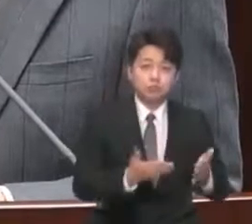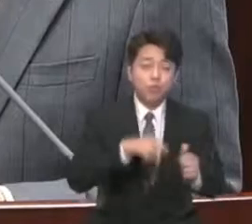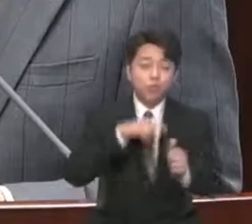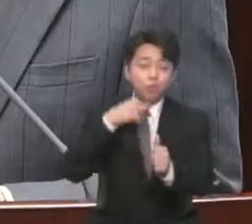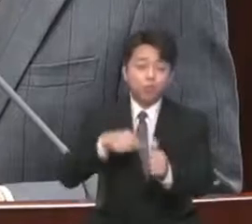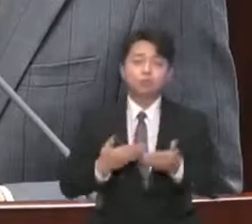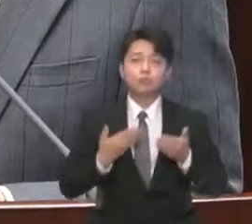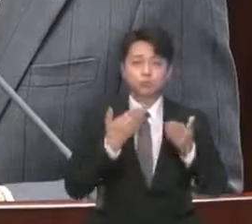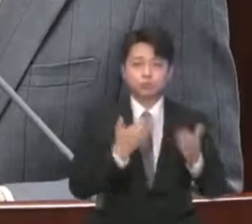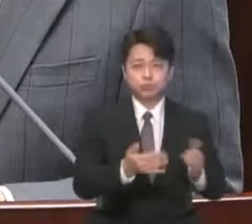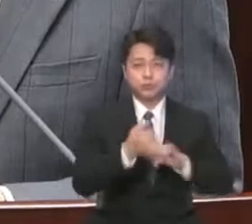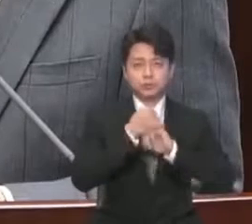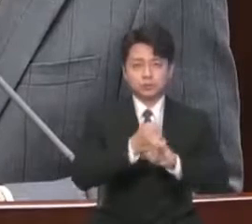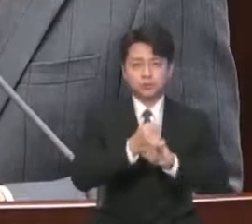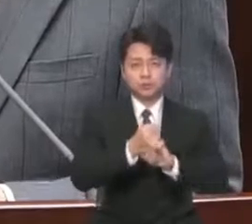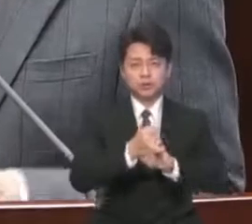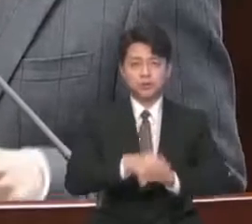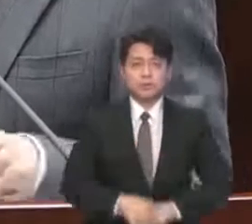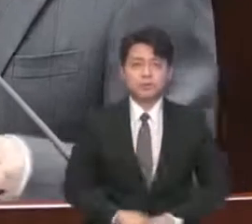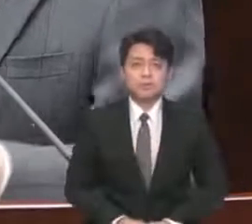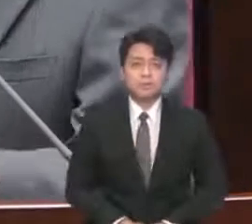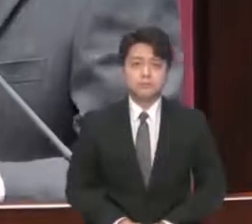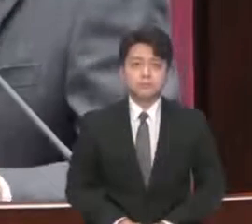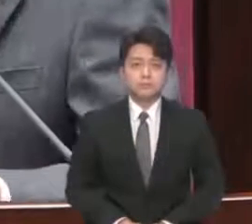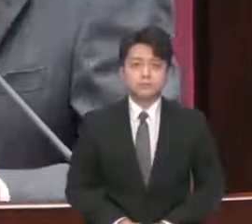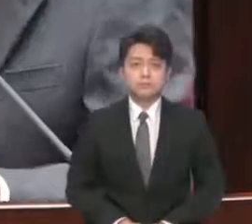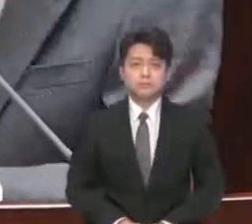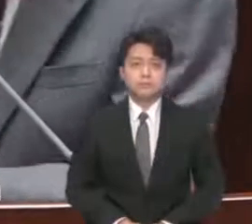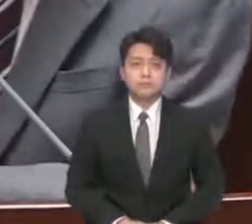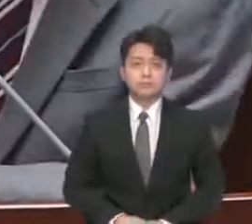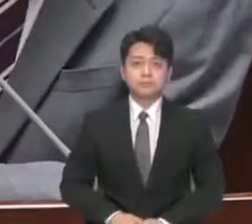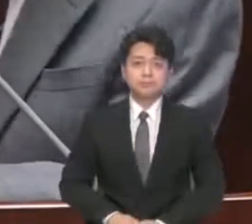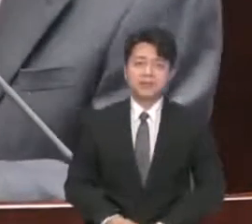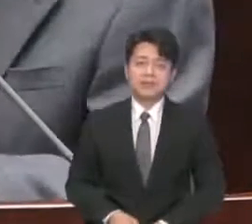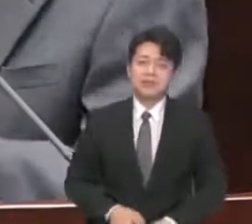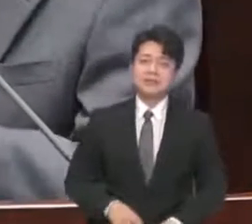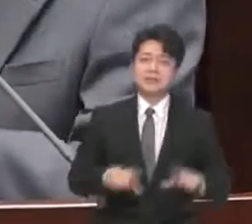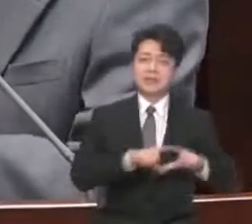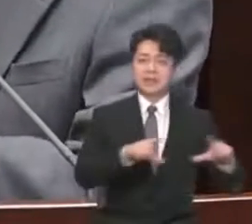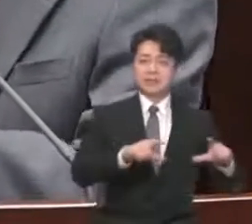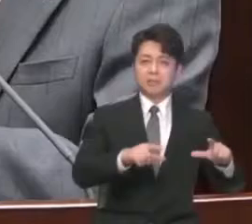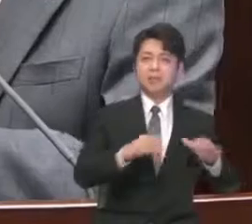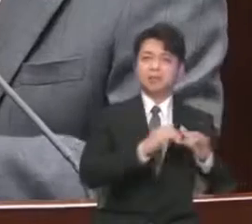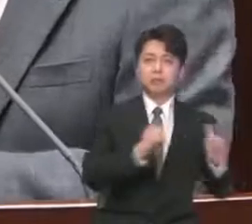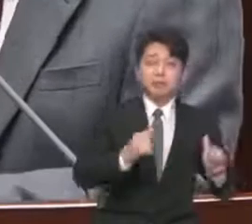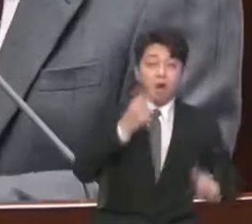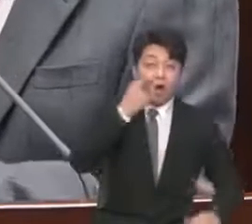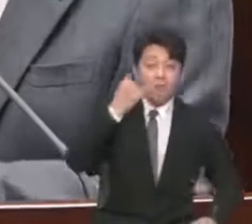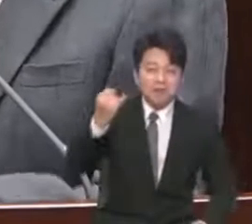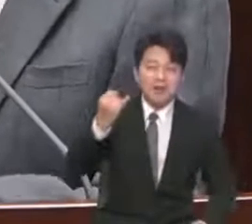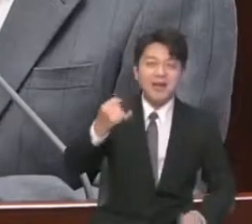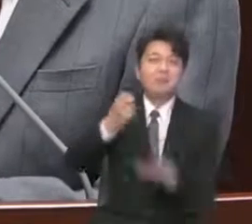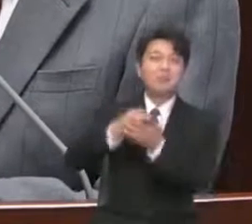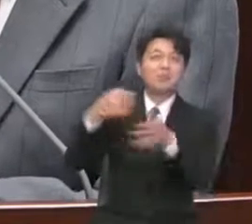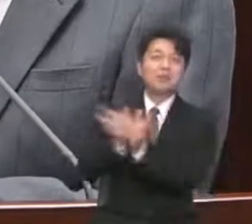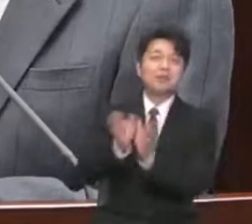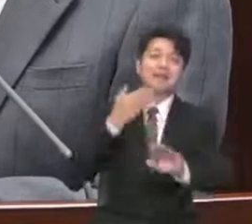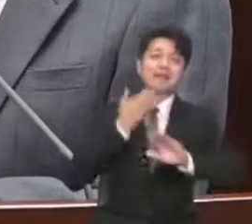장병들이 잘 그 군생활 할 수 있도록 하는 데 최선을 다하겠습니다. 엄마가 추미애가 아닌 모든 청년들이 불이익을 받았다는 걸 확인하지